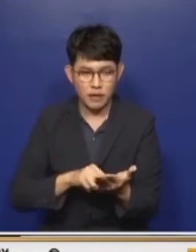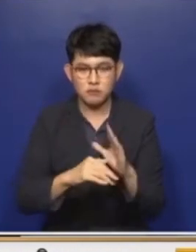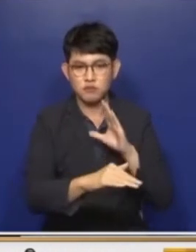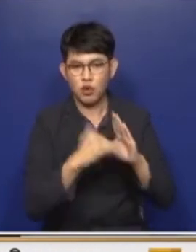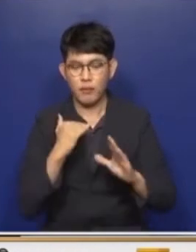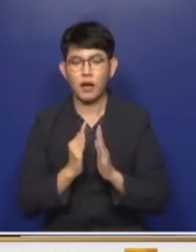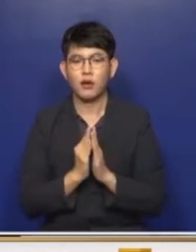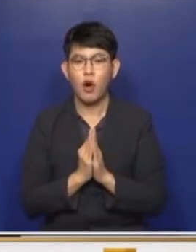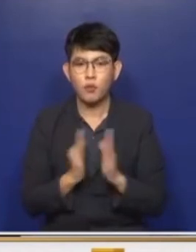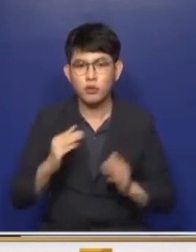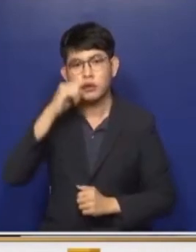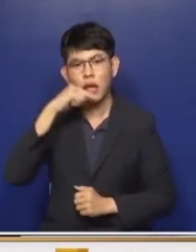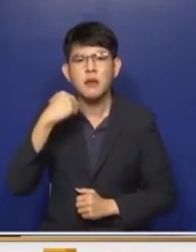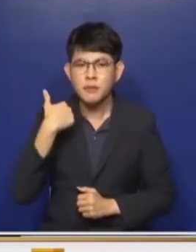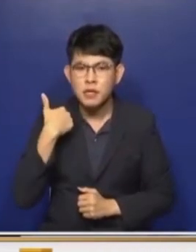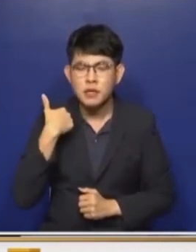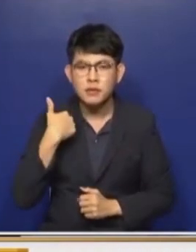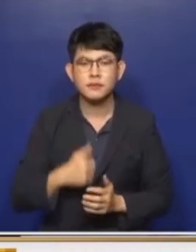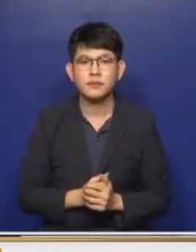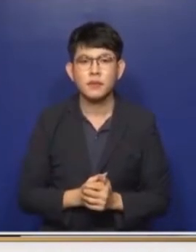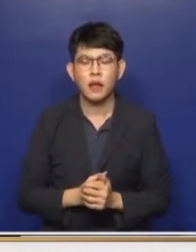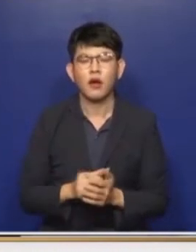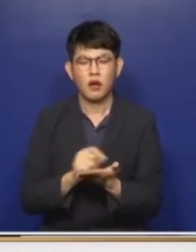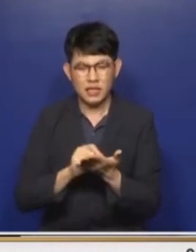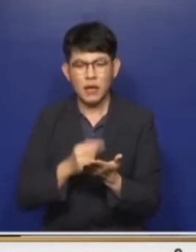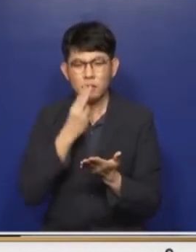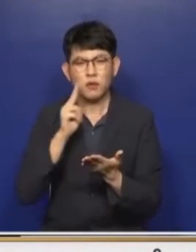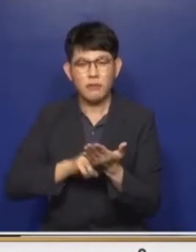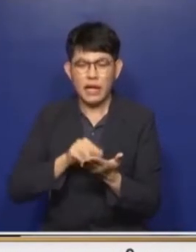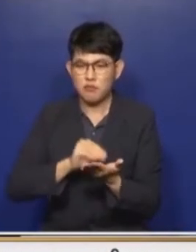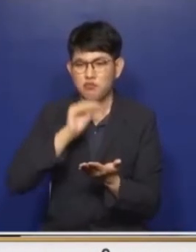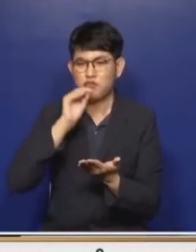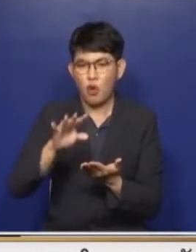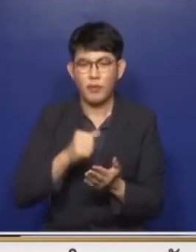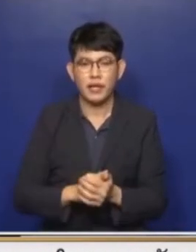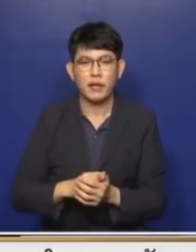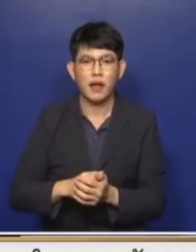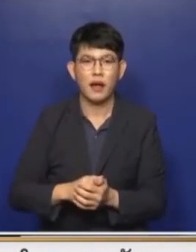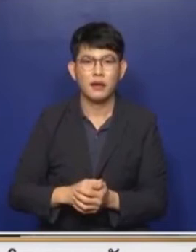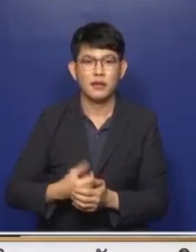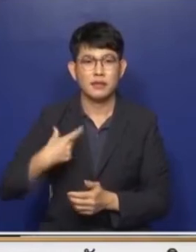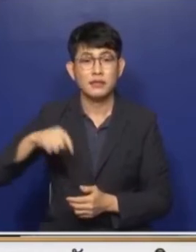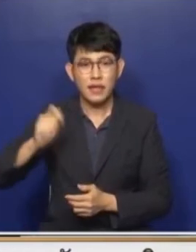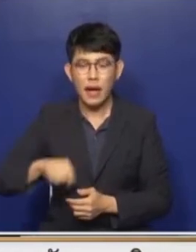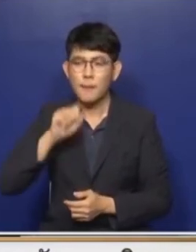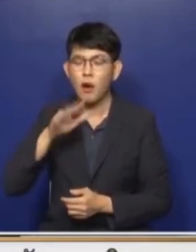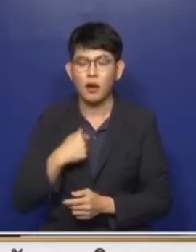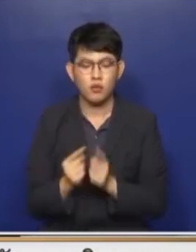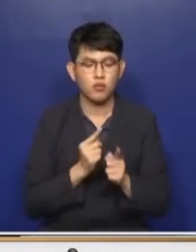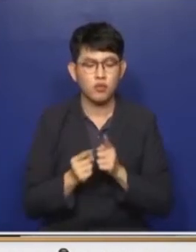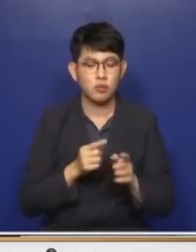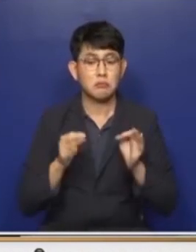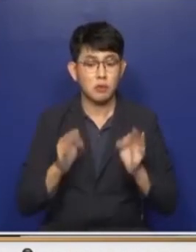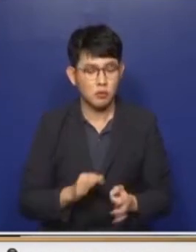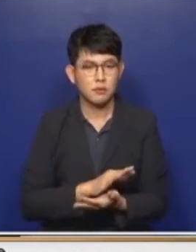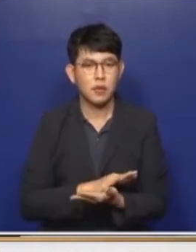ไทยด้วยแล้วกมีการเขีนจดหมายไปแ้งอนุญาตโตราการด้วยว่าข้อตกลงนี้ได้คุยกเรียบร้อย